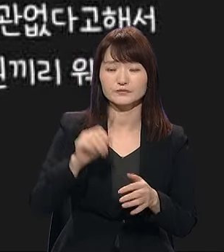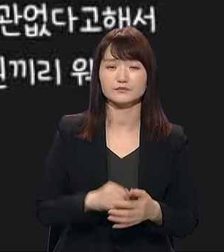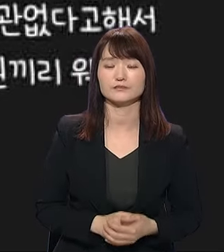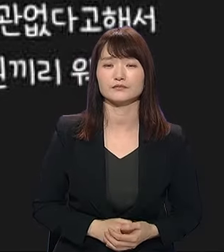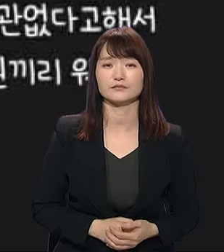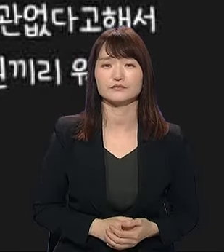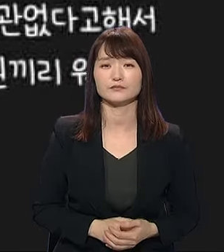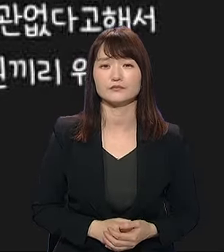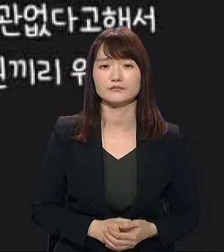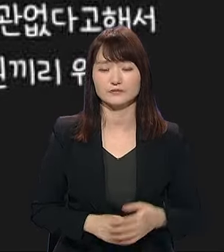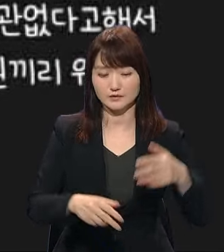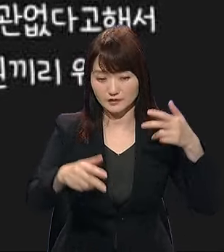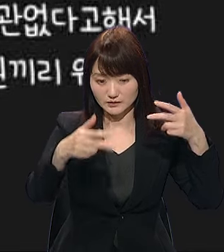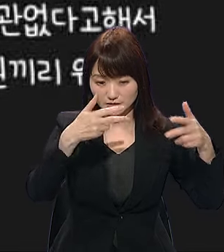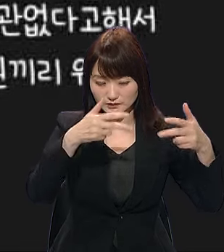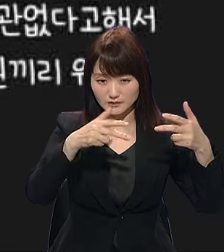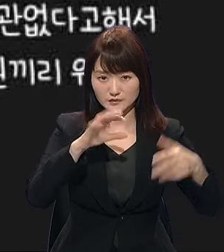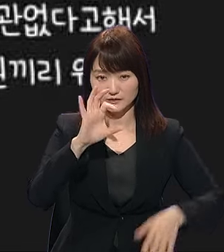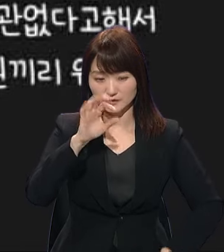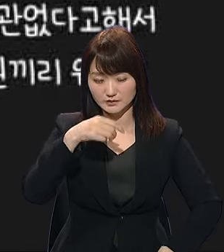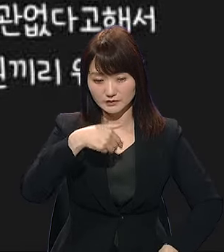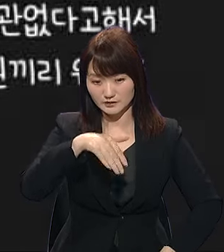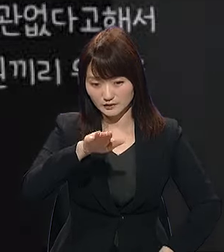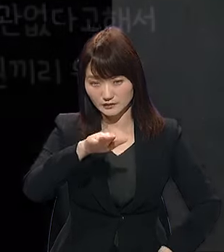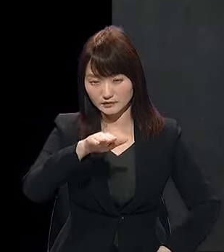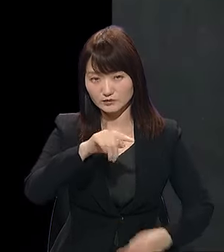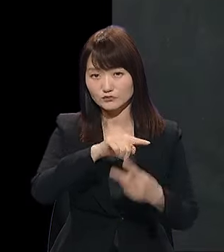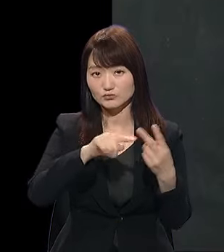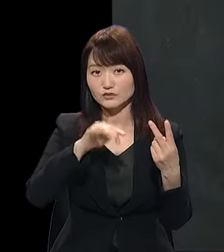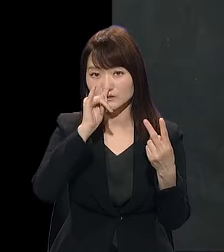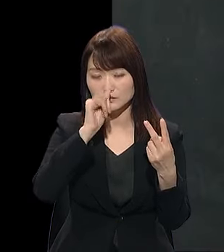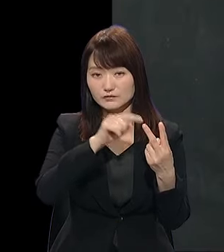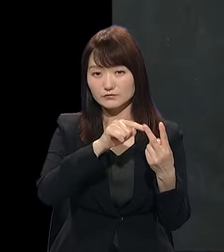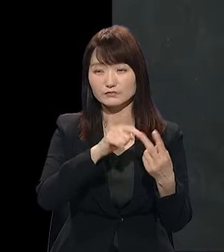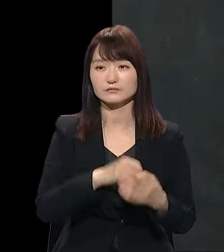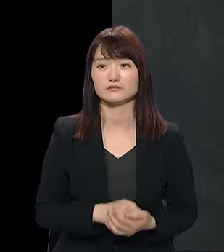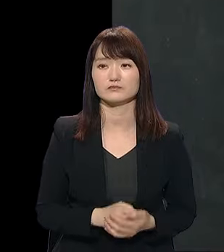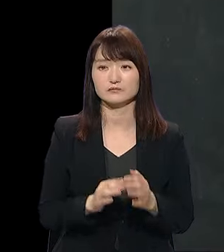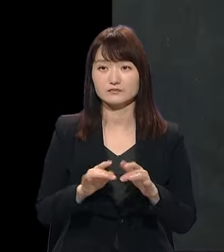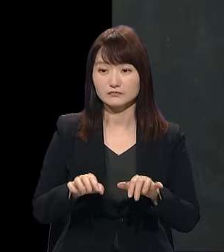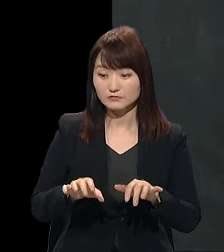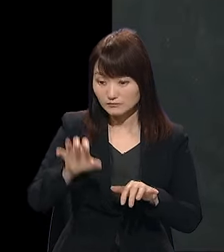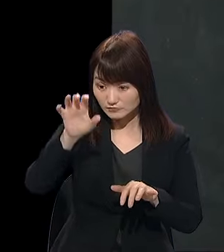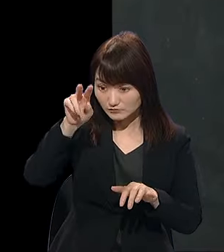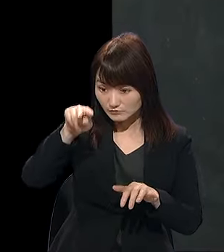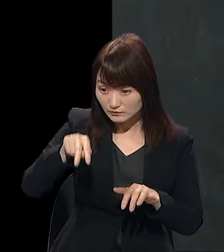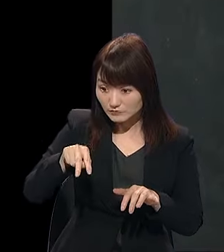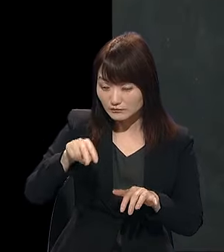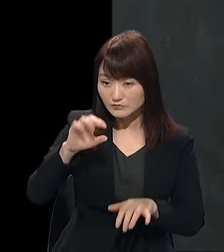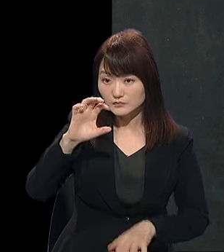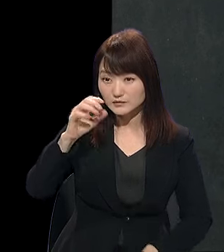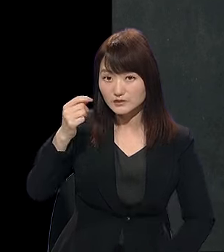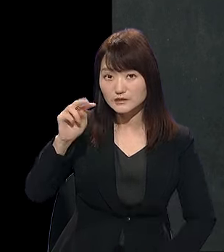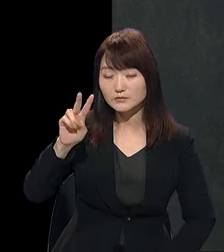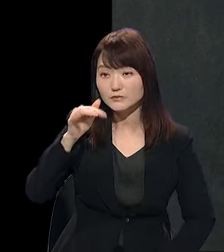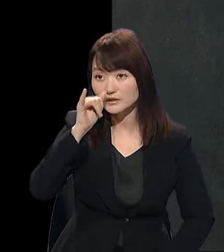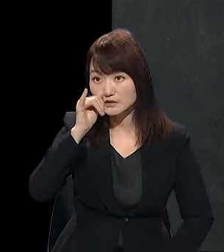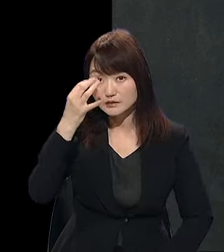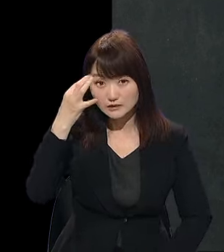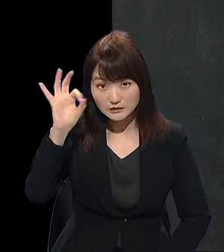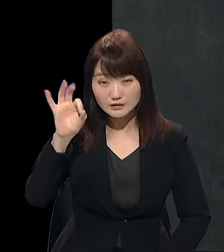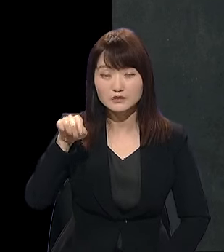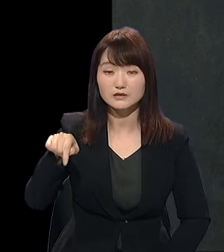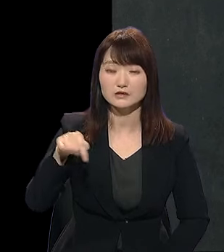됐던 것들 CCTV고 화장실 가는 문제 있었지 않습니까 근데 그를 보면요 CCTV 있다는 걸 인정을 해요 하지만